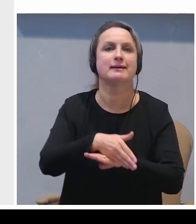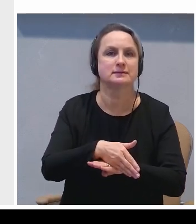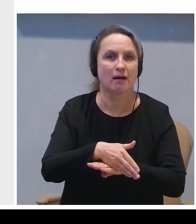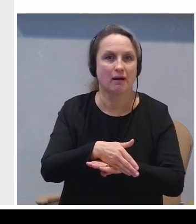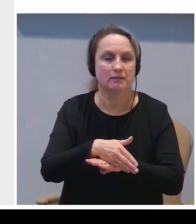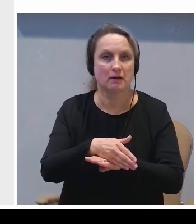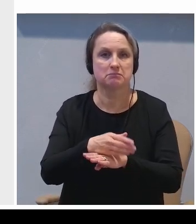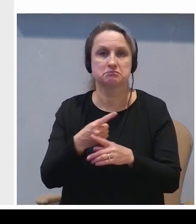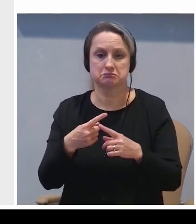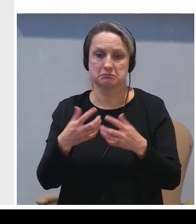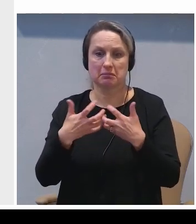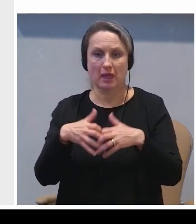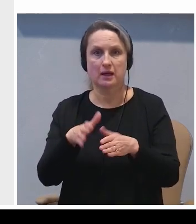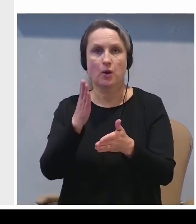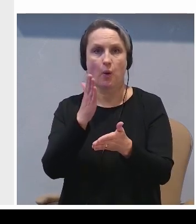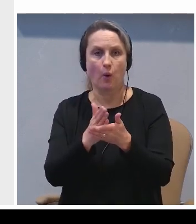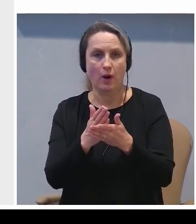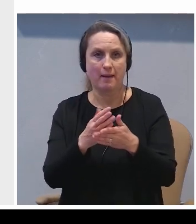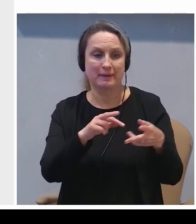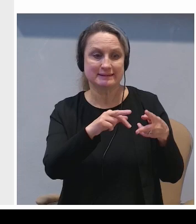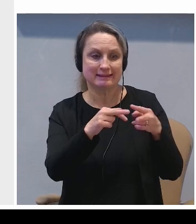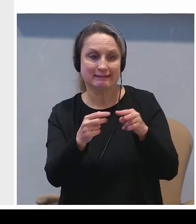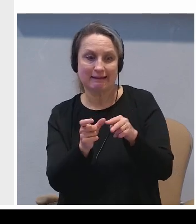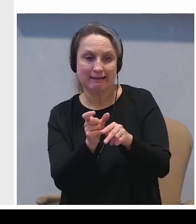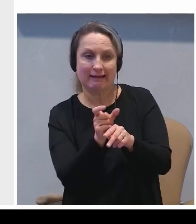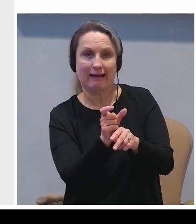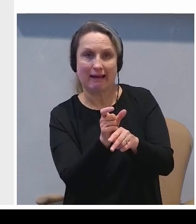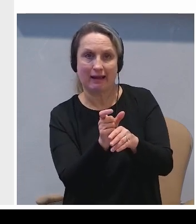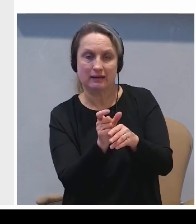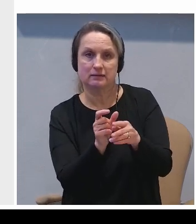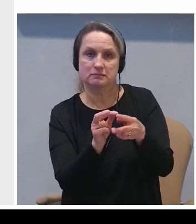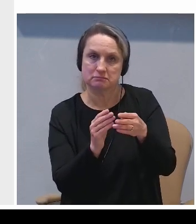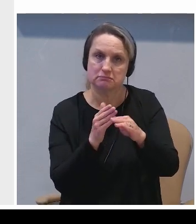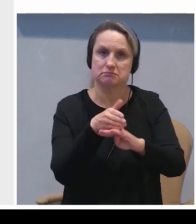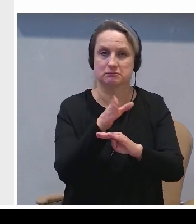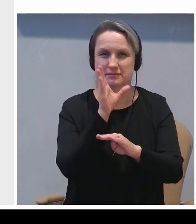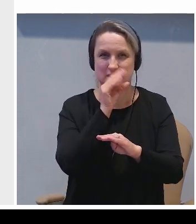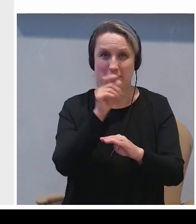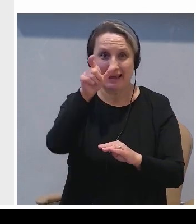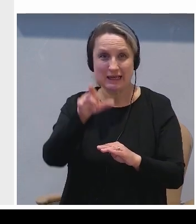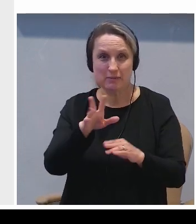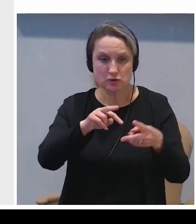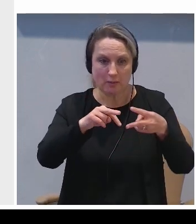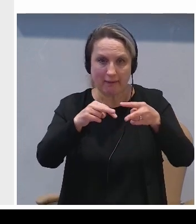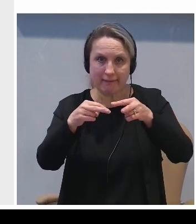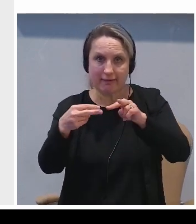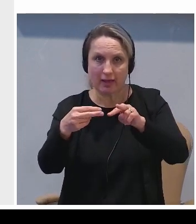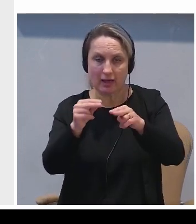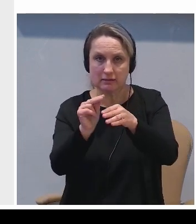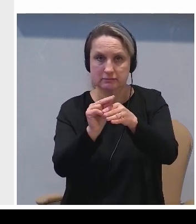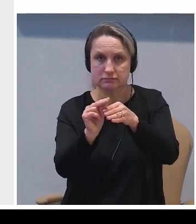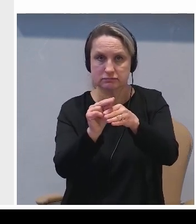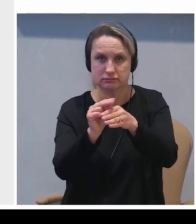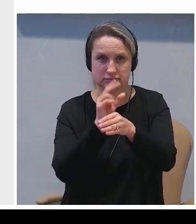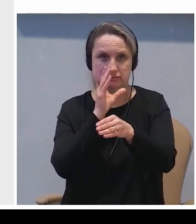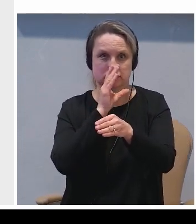to lisamise correct tehnika. it. So instead of putting a new copy Inimese of the geeni gene on in, võimalik ka you can redigeerida. edit and correct Sel the juhul copy me of the mitte ei gene lisa